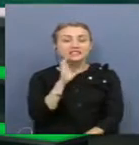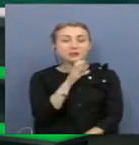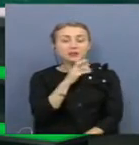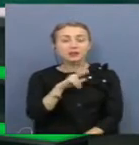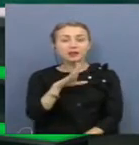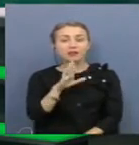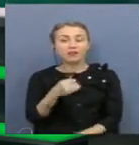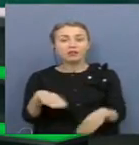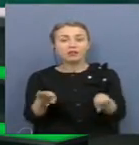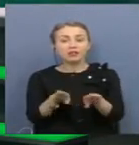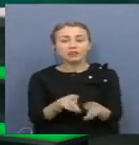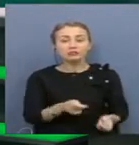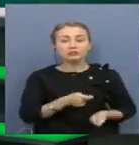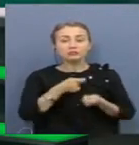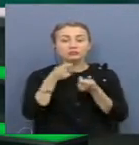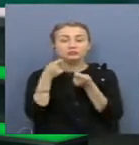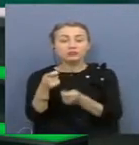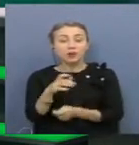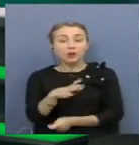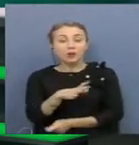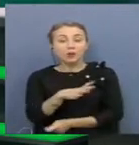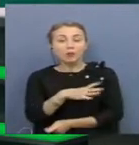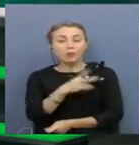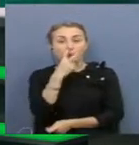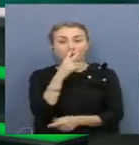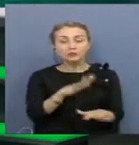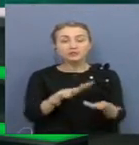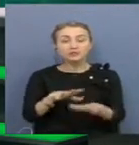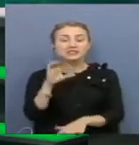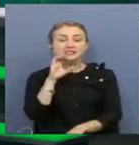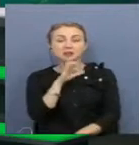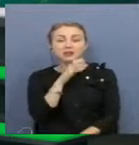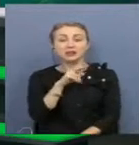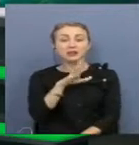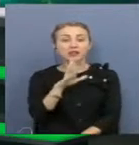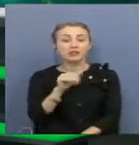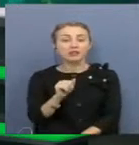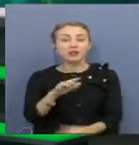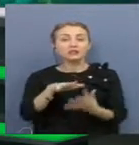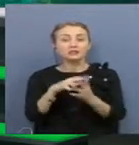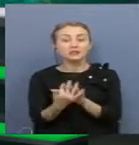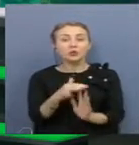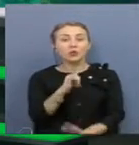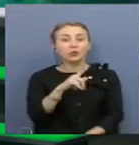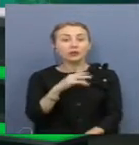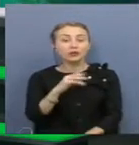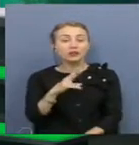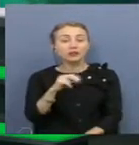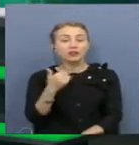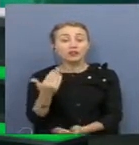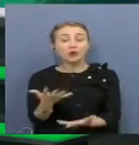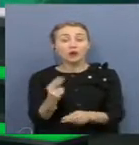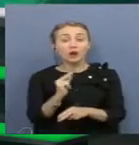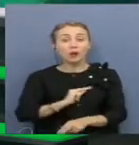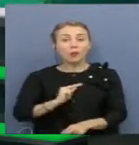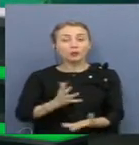ол Ольгинка ауыл төңірегіндегі сібір ауруын ауыздықтауға байланысты арнайы жұмыс тобымен көшпелі жиын өткізді. Жиынға Қазақстан